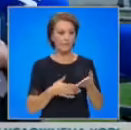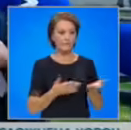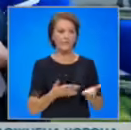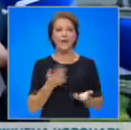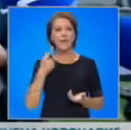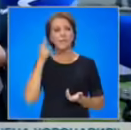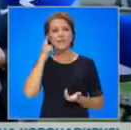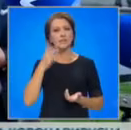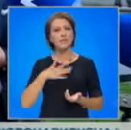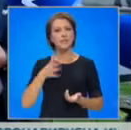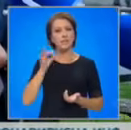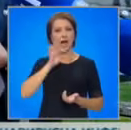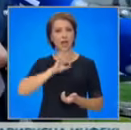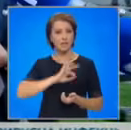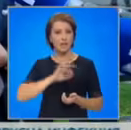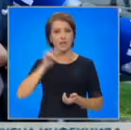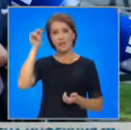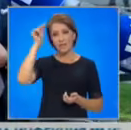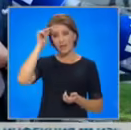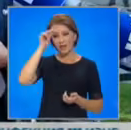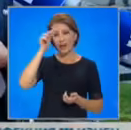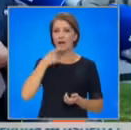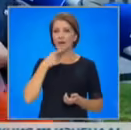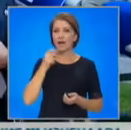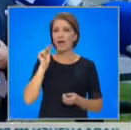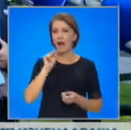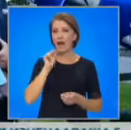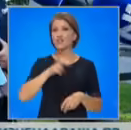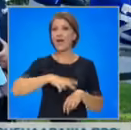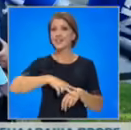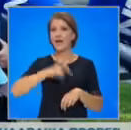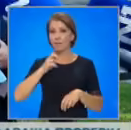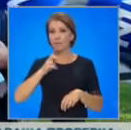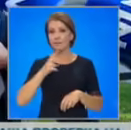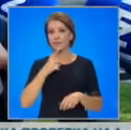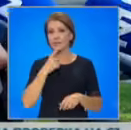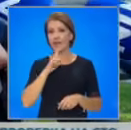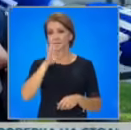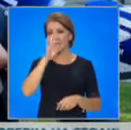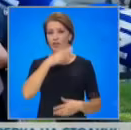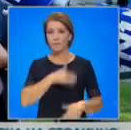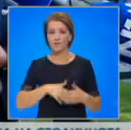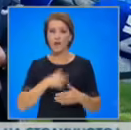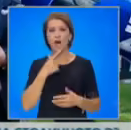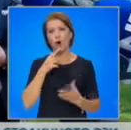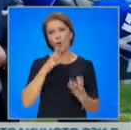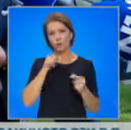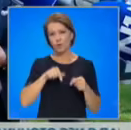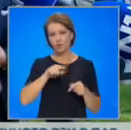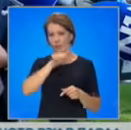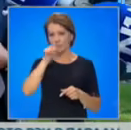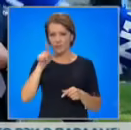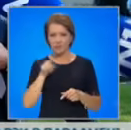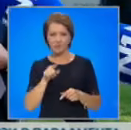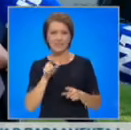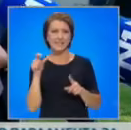има реални шансове България да каже да за начало на преговори с Република Северна Македония? Говорих по този въпрос с